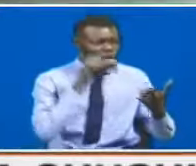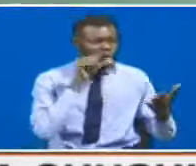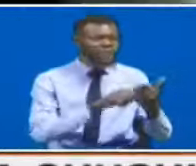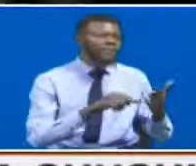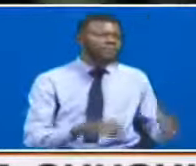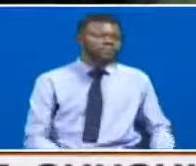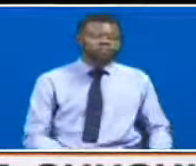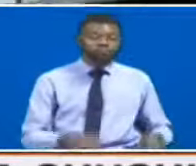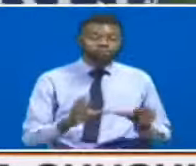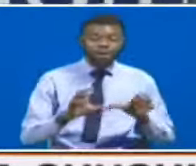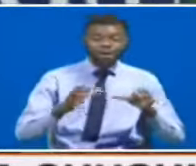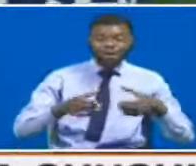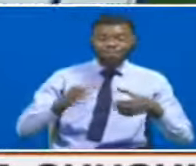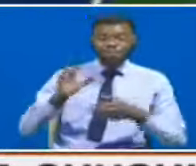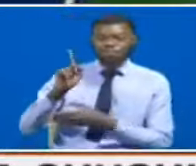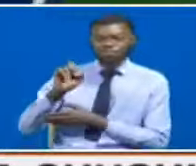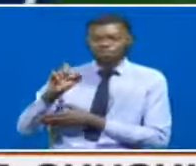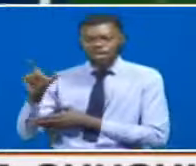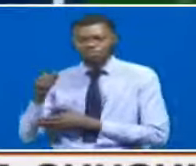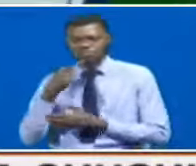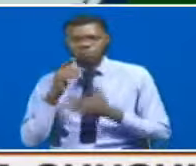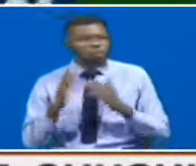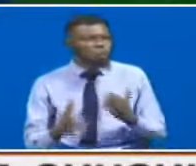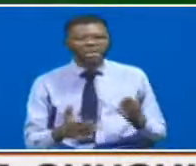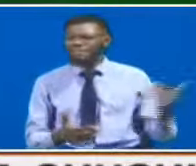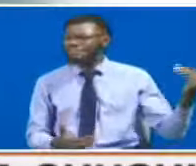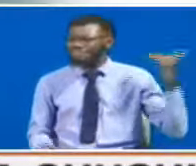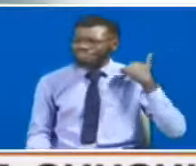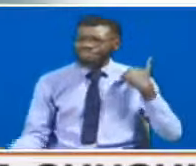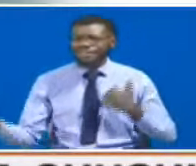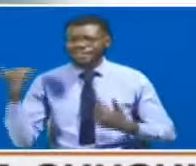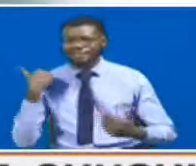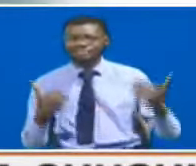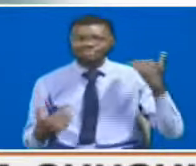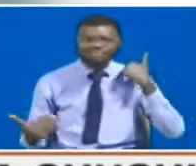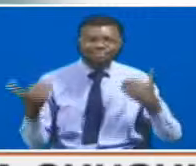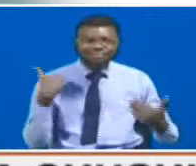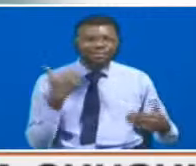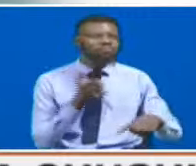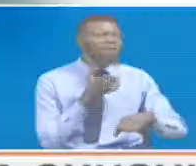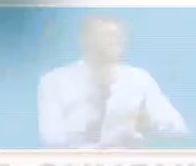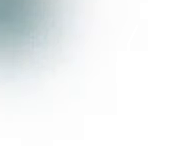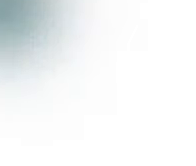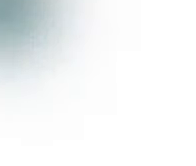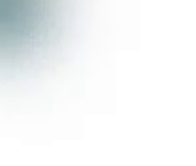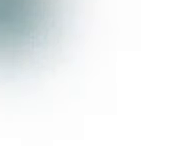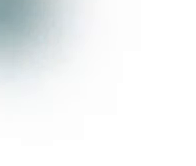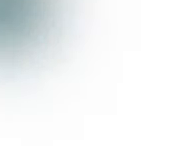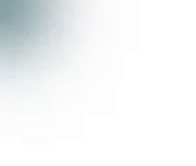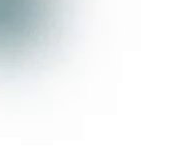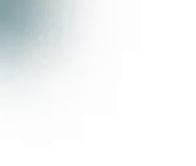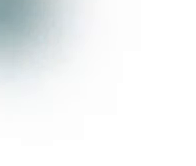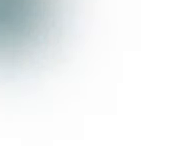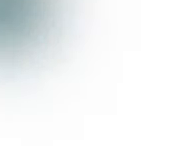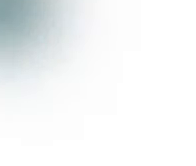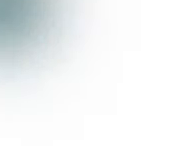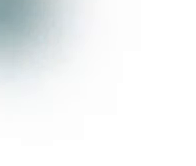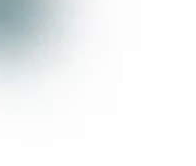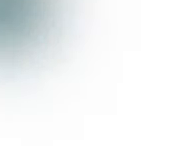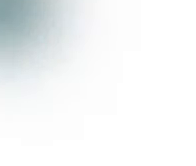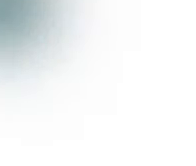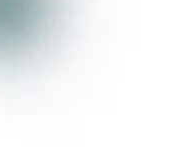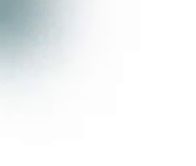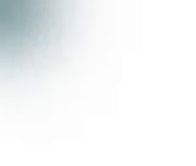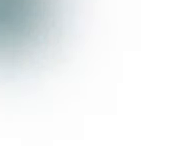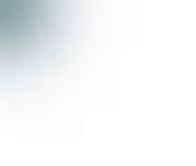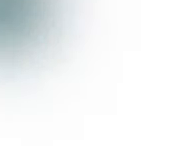Kell inasema vitisho havikuishia hapo. Siku 3 baadaye, ikiwa ni tarehe 7, Kell